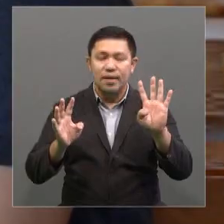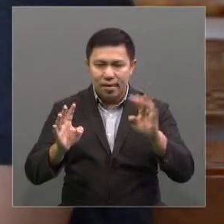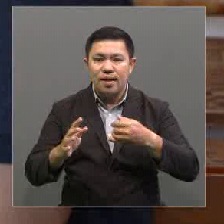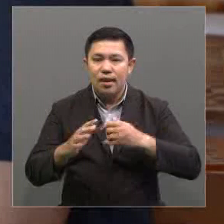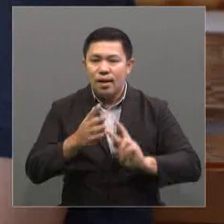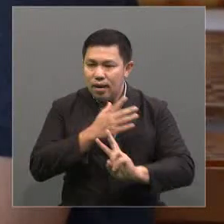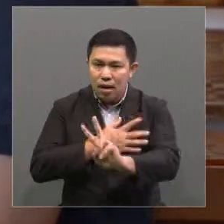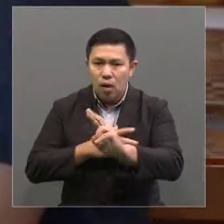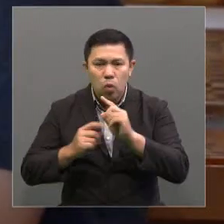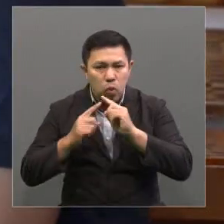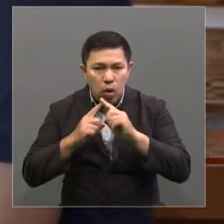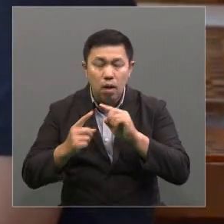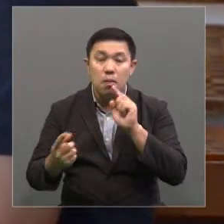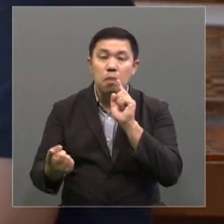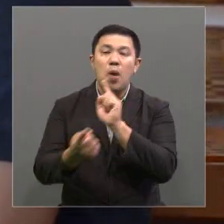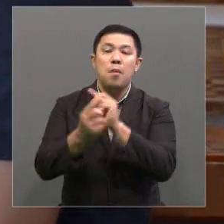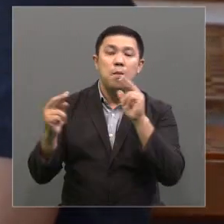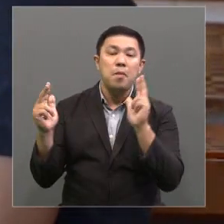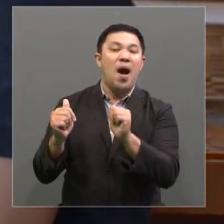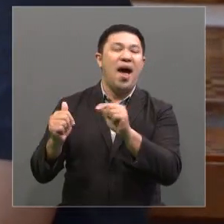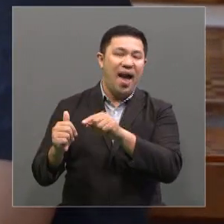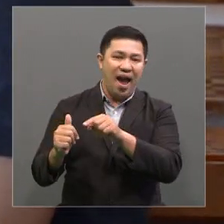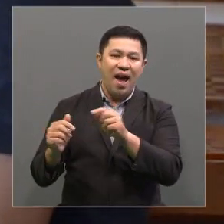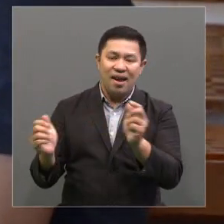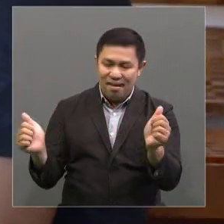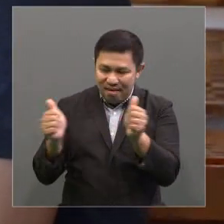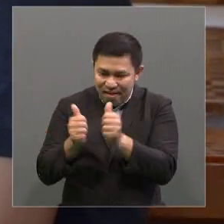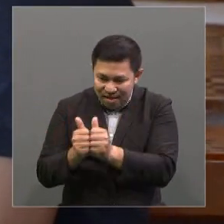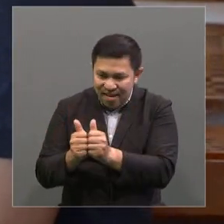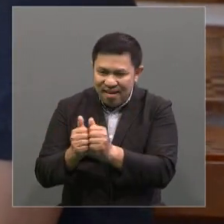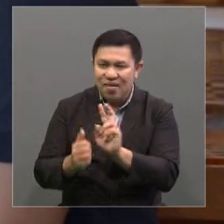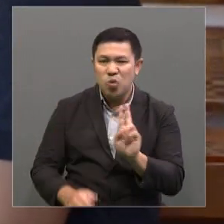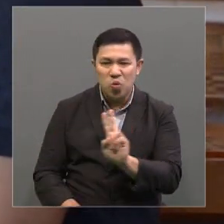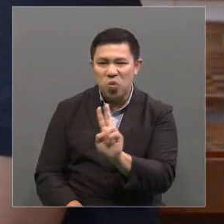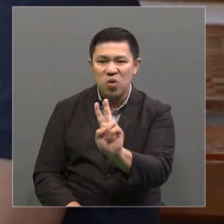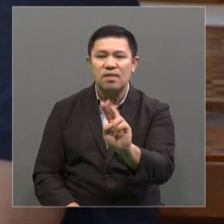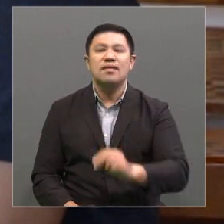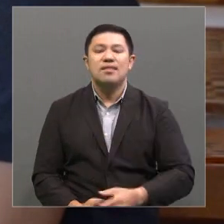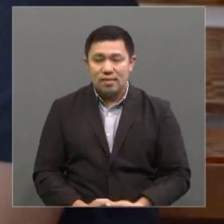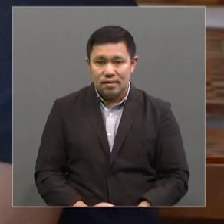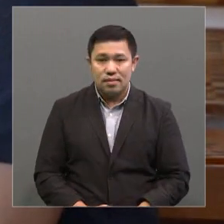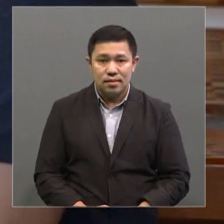พยายามติดต่อจนในที่สุดคู่สมรสคู่นี้ก็ได้กลับมาพบหน้ากันอีกครั้ง